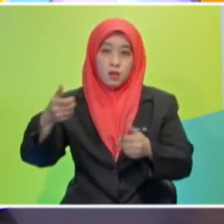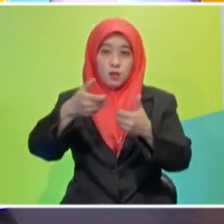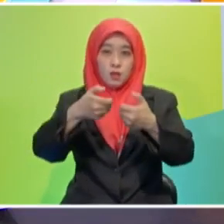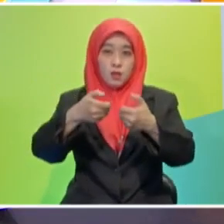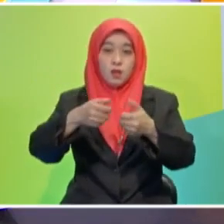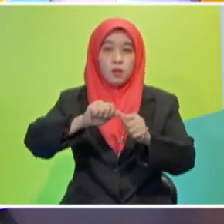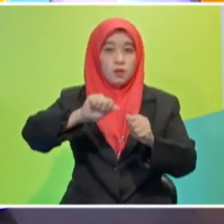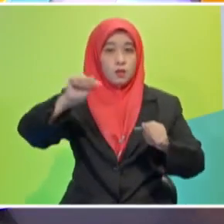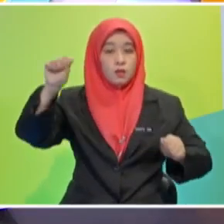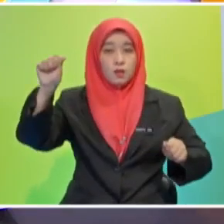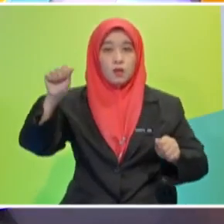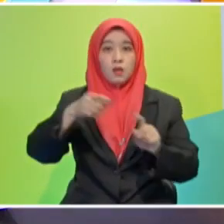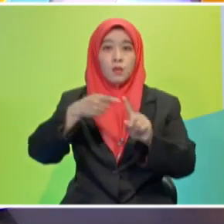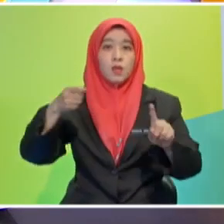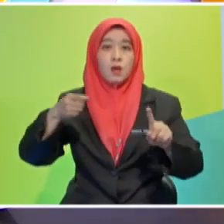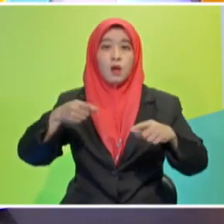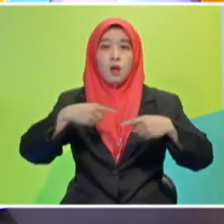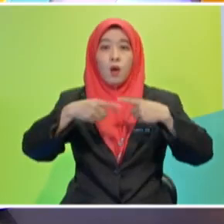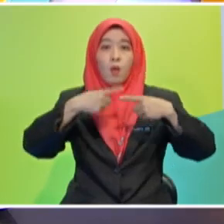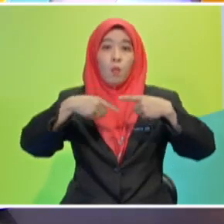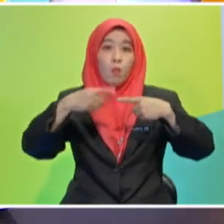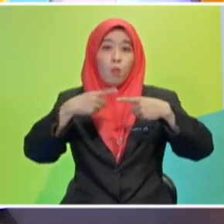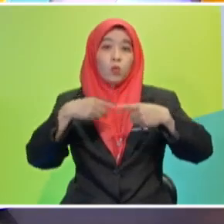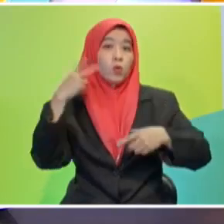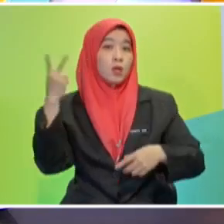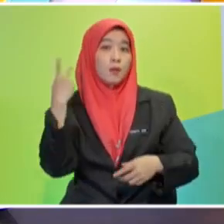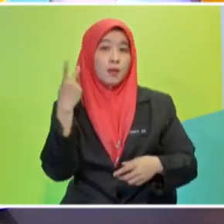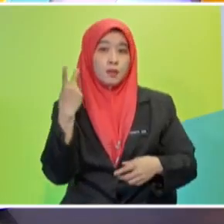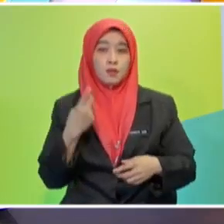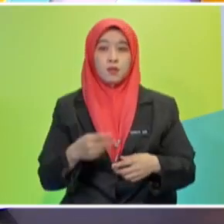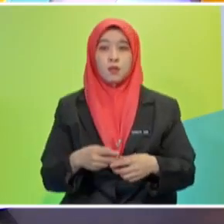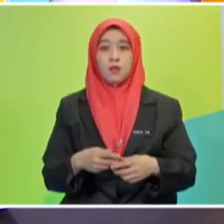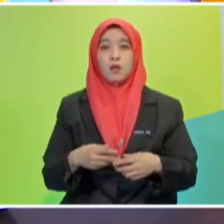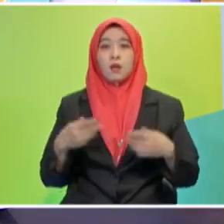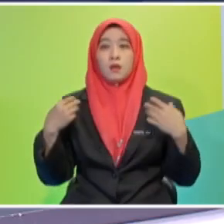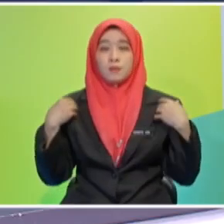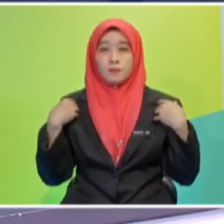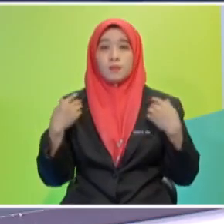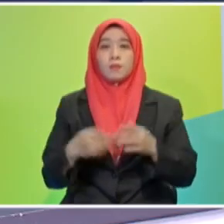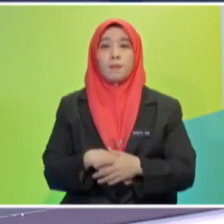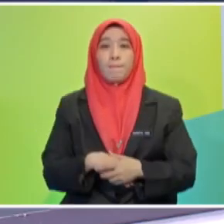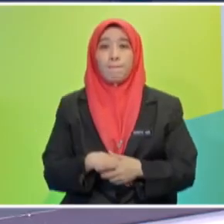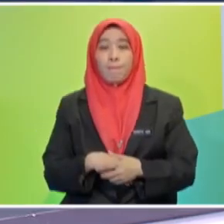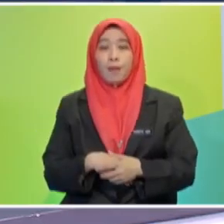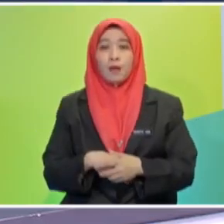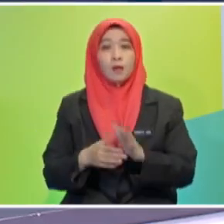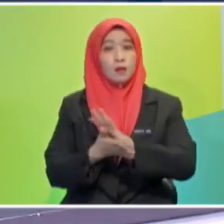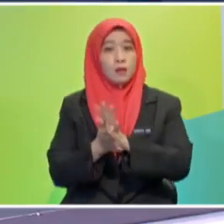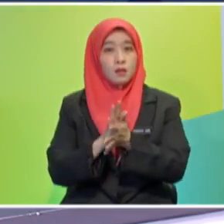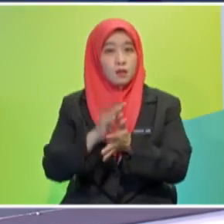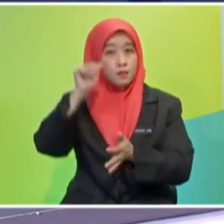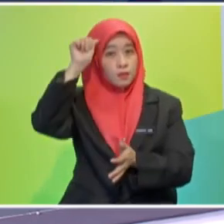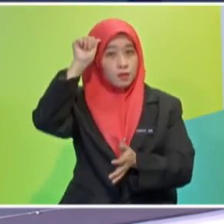daripada motor kipas tu. Motor kipas tu. Itu secara amnya lah. Okey. Jadi Aiman, sebelum